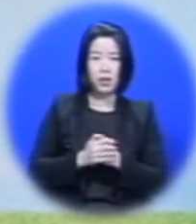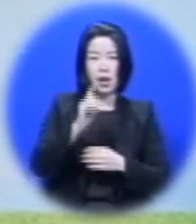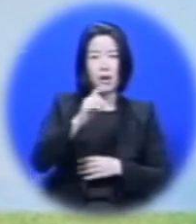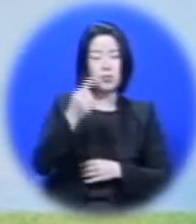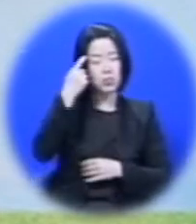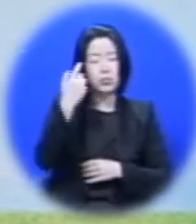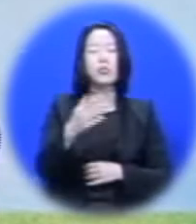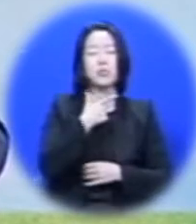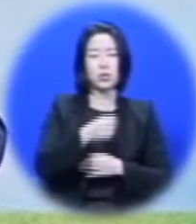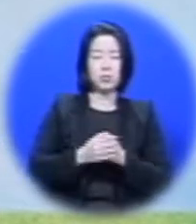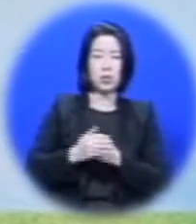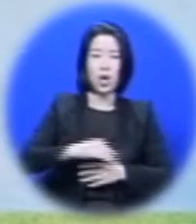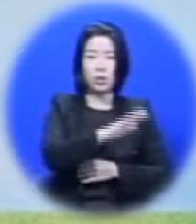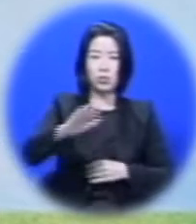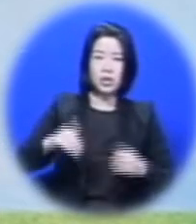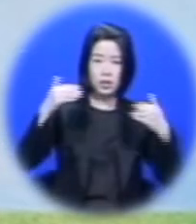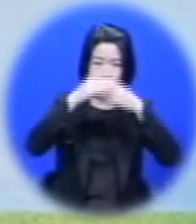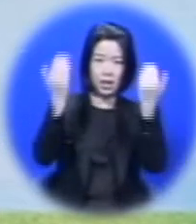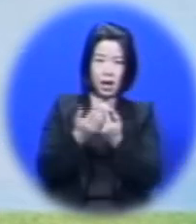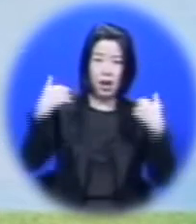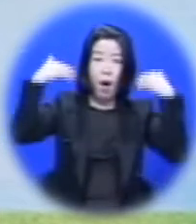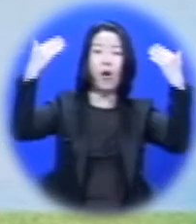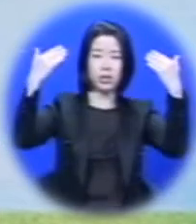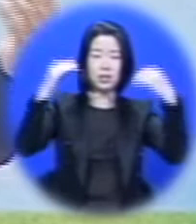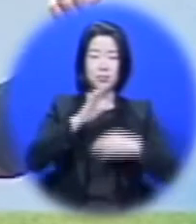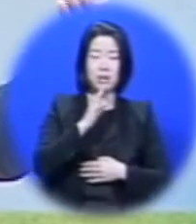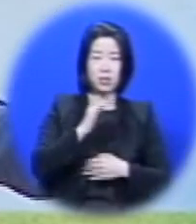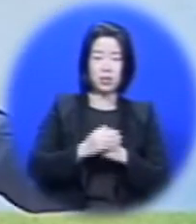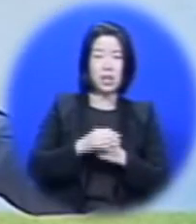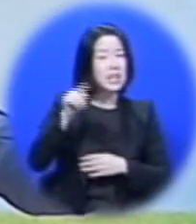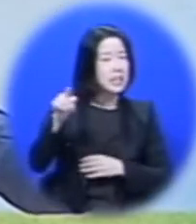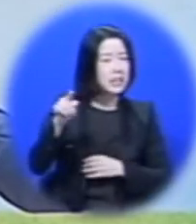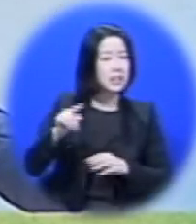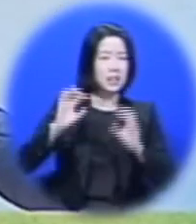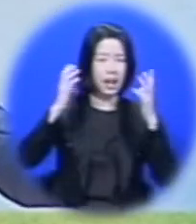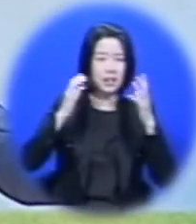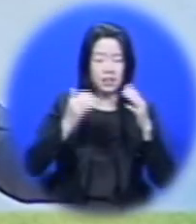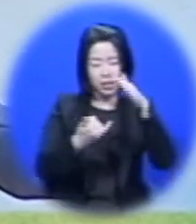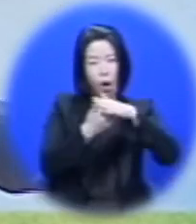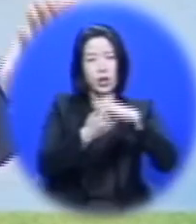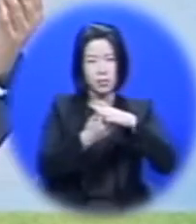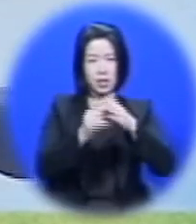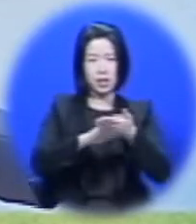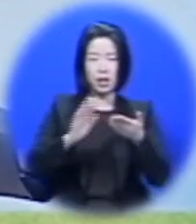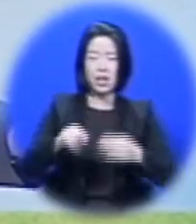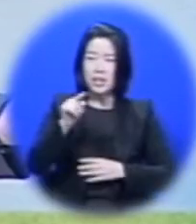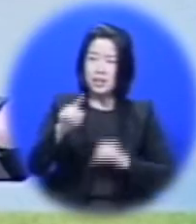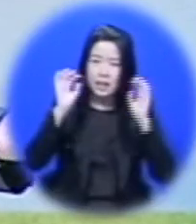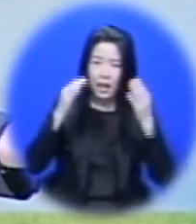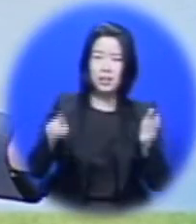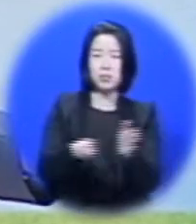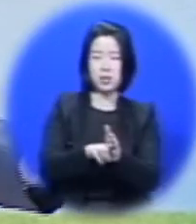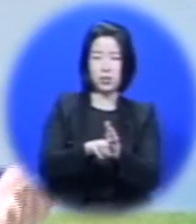싶더라. 우리들은 다 어른이잖아요. 그 아이들은 어린 아이들입니다. 그 아이들의